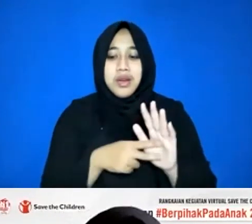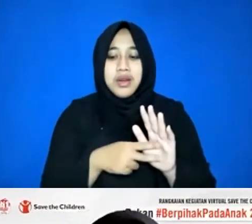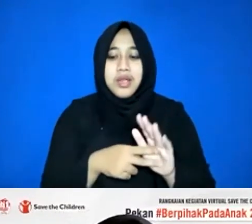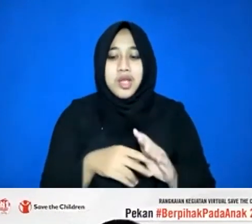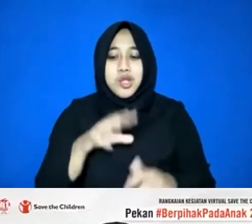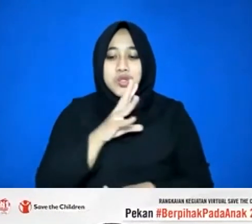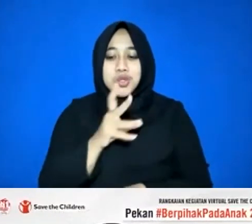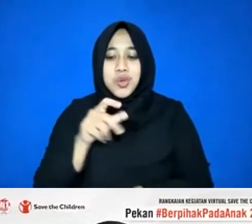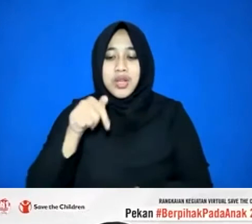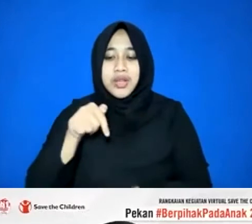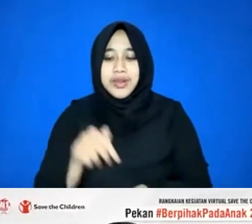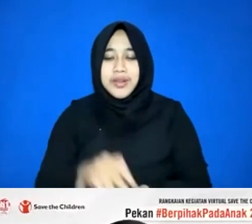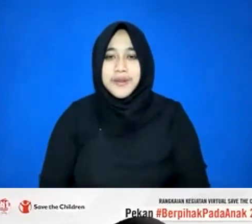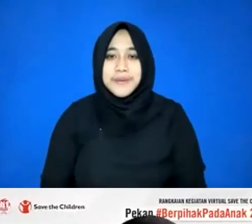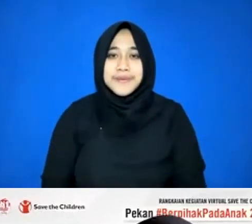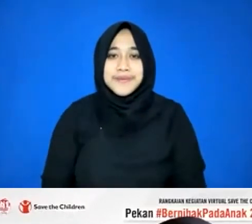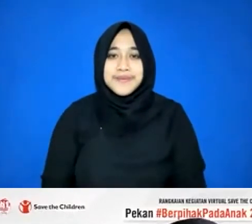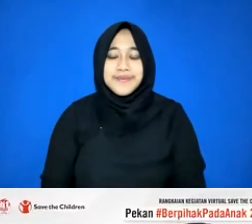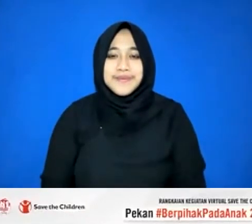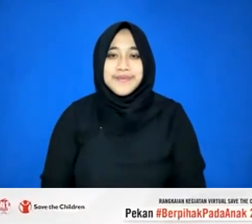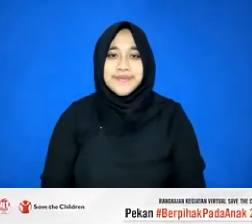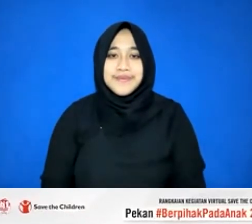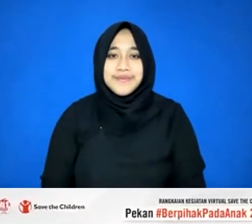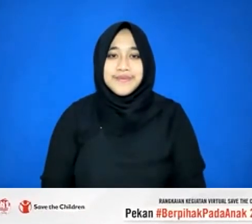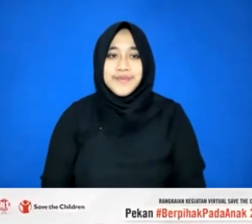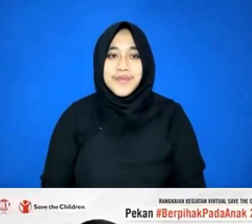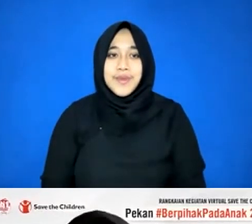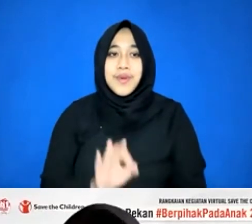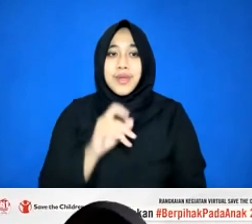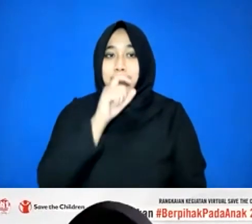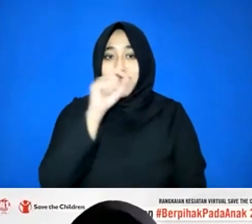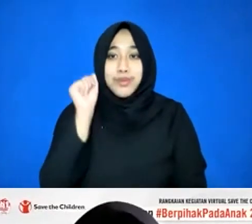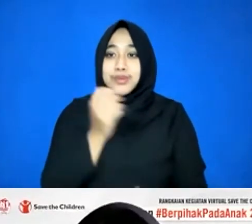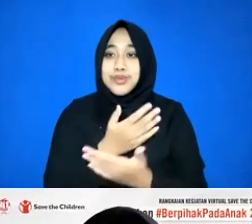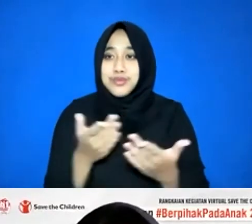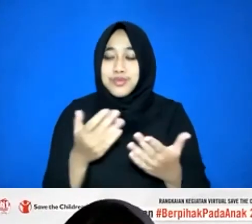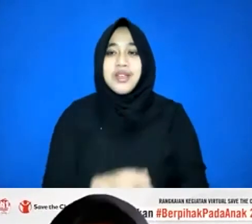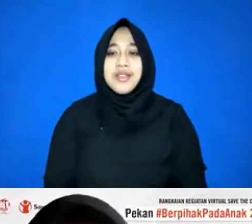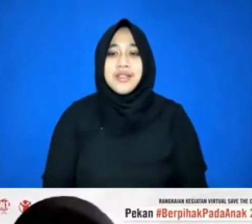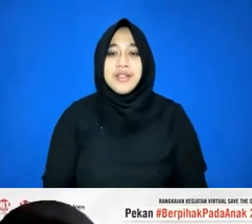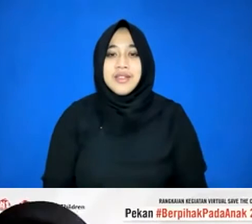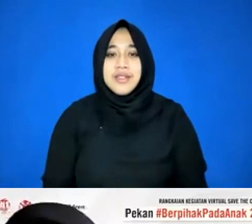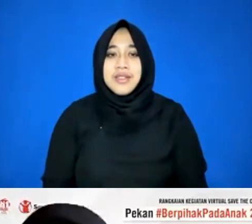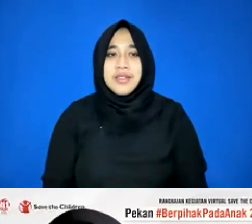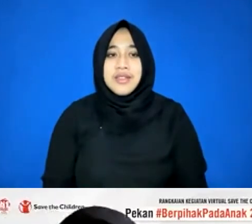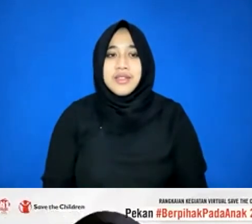ini. Iya, Mbak. Memang Untuk Bapak sejak Ibu lama ya. yang lain,